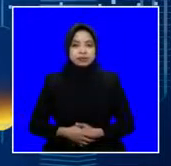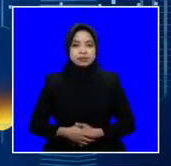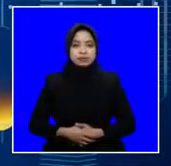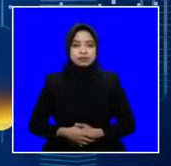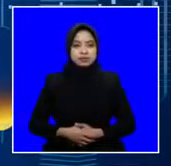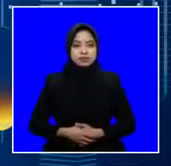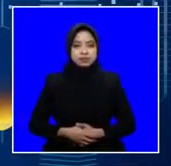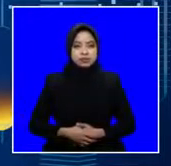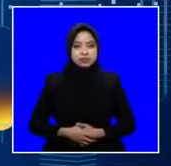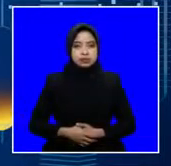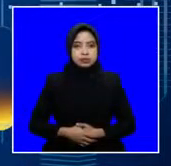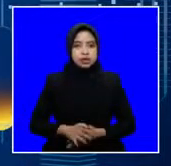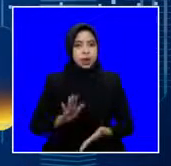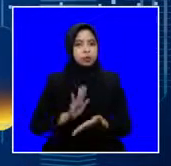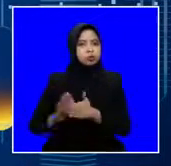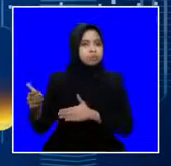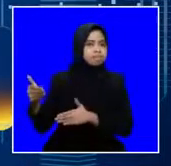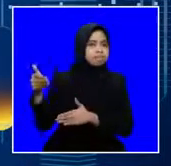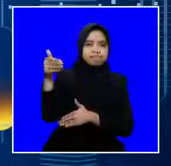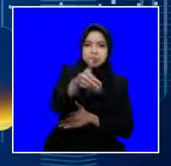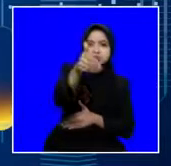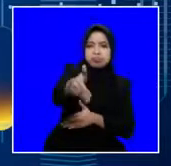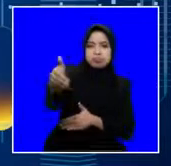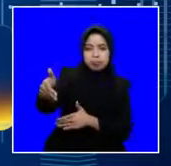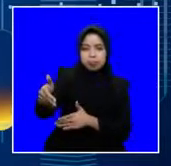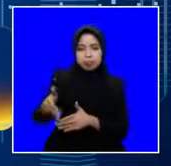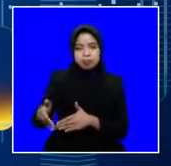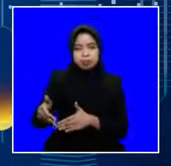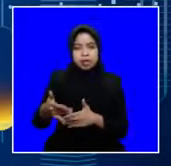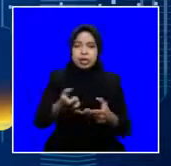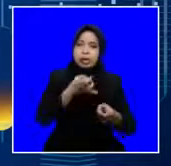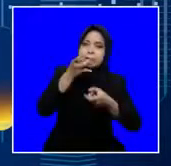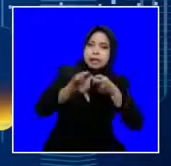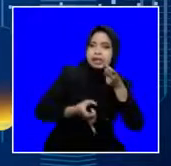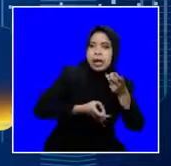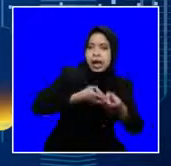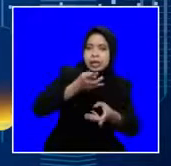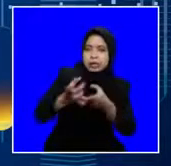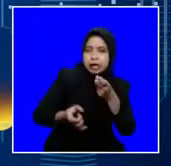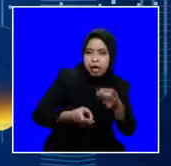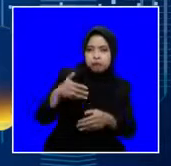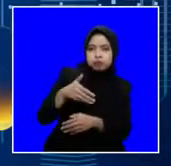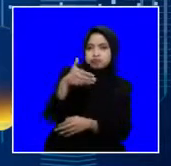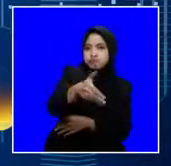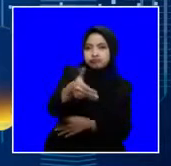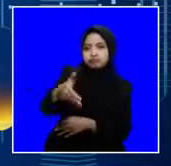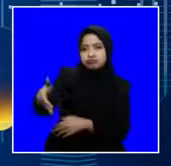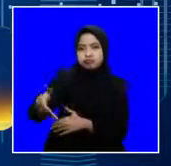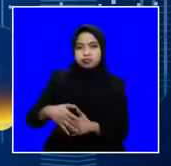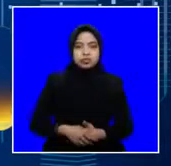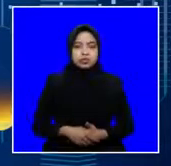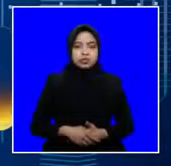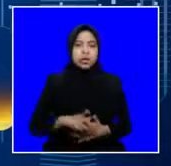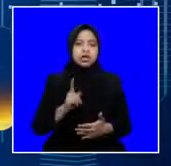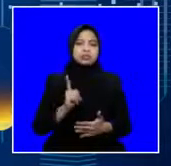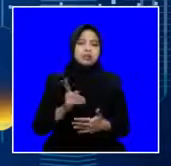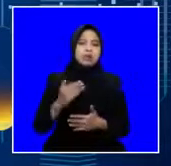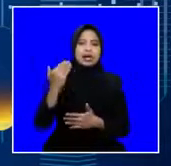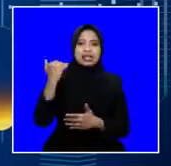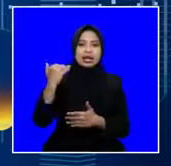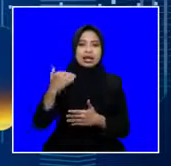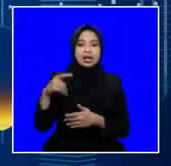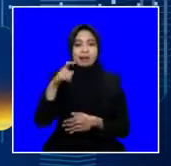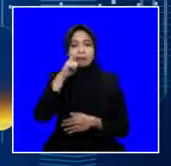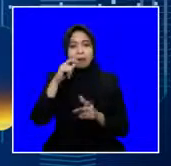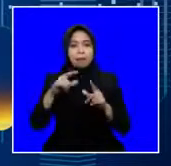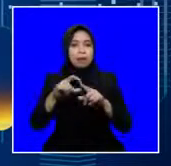segera terjun nanti ke lapangan untuk roadshow menjelaskan, karena persyaratan yang tadi disampaikan Pak Dwi